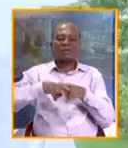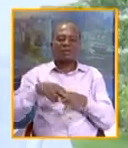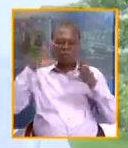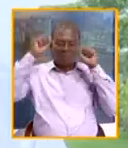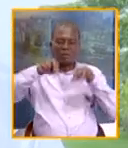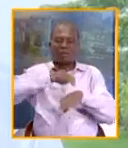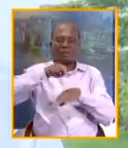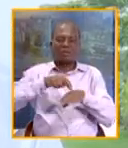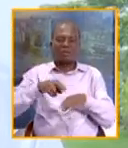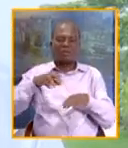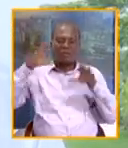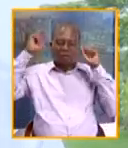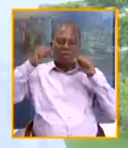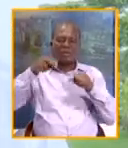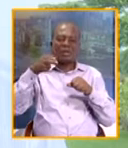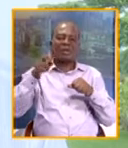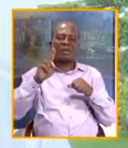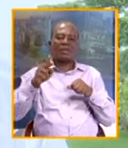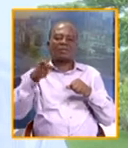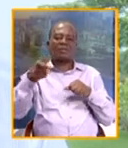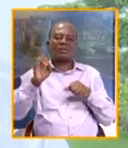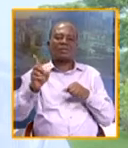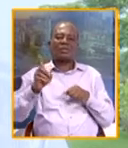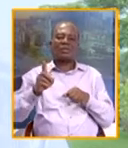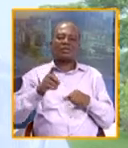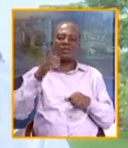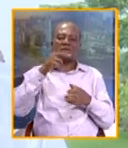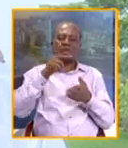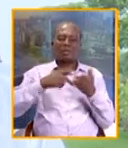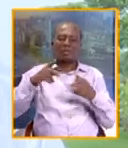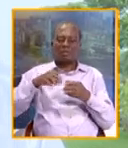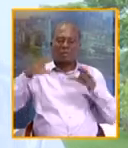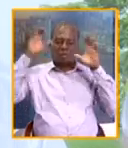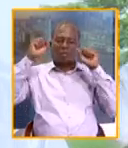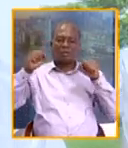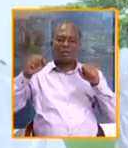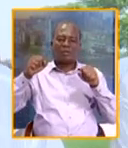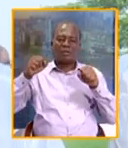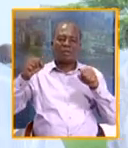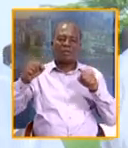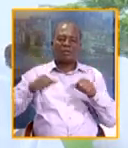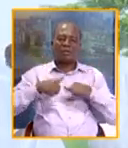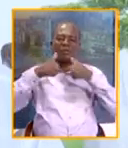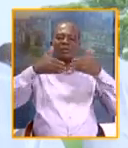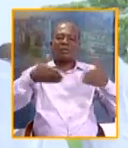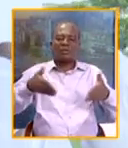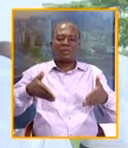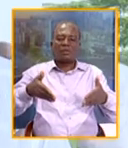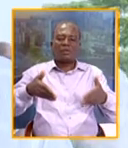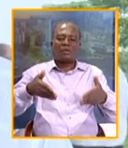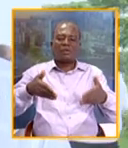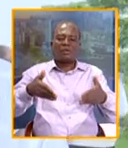à blick présent du rhdp ce sera aussi un des volets de notre présence de nids d'oiseaux pouvoirs publics sur free une fois de plus